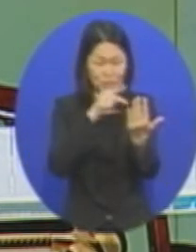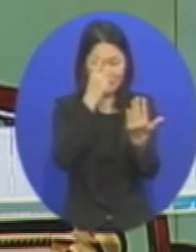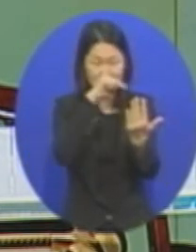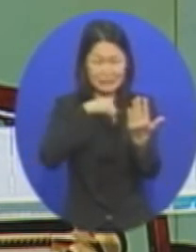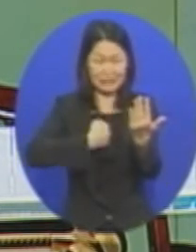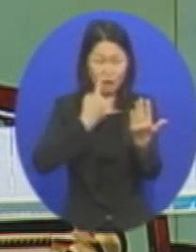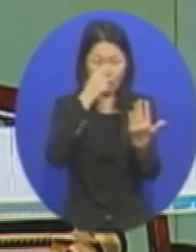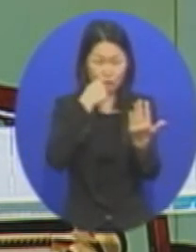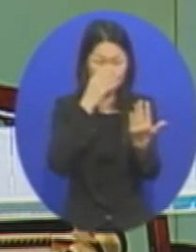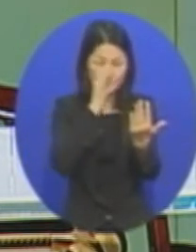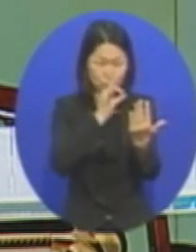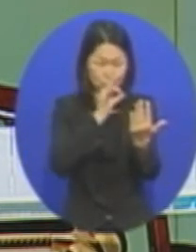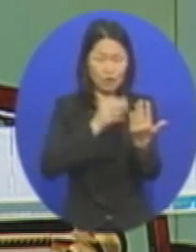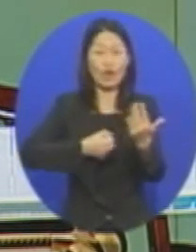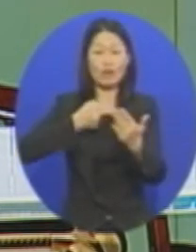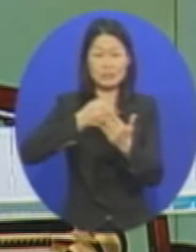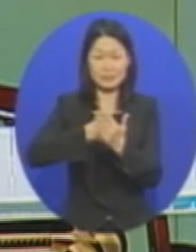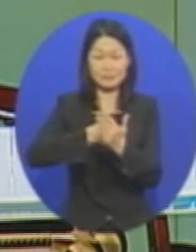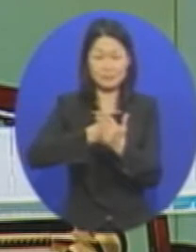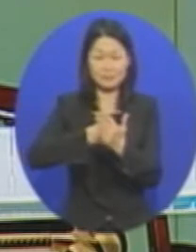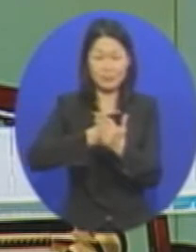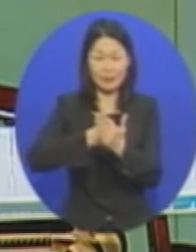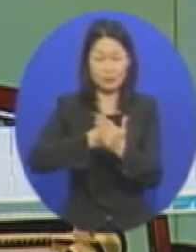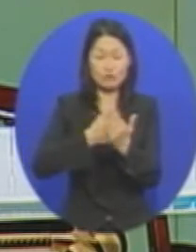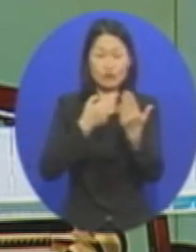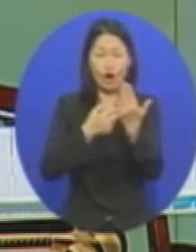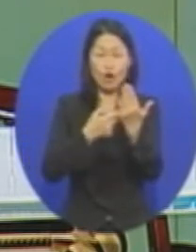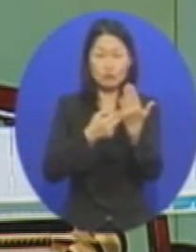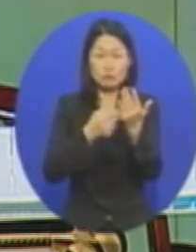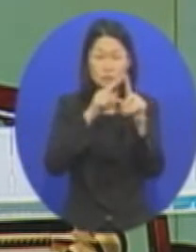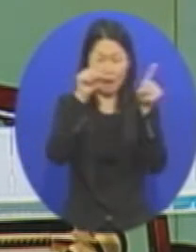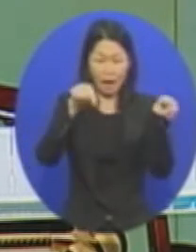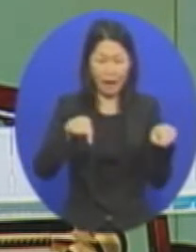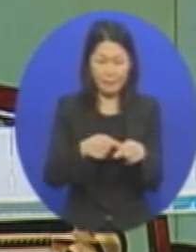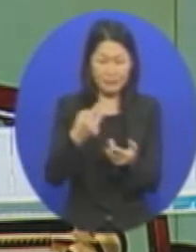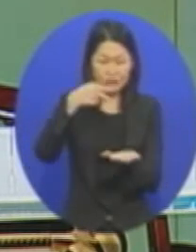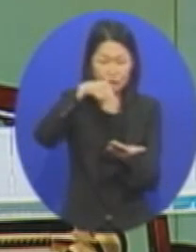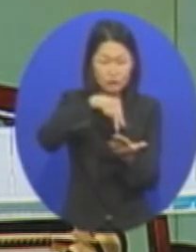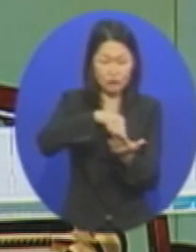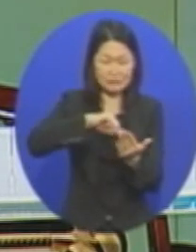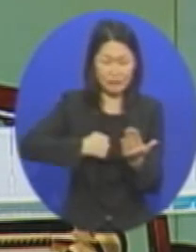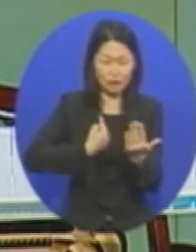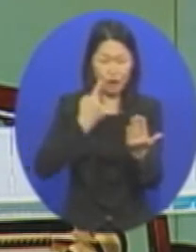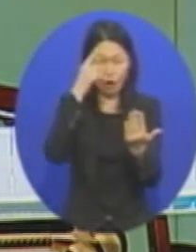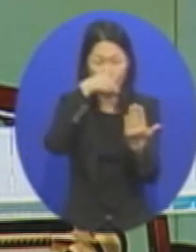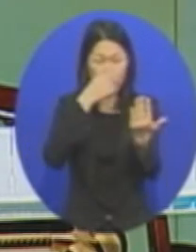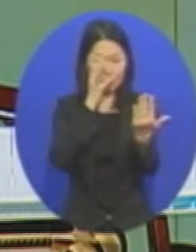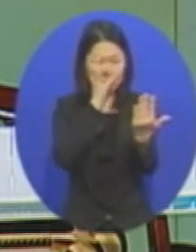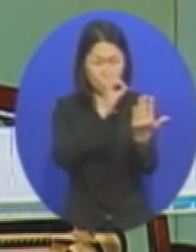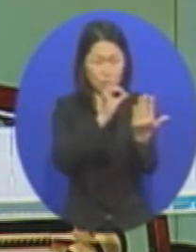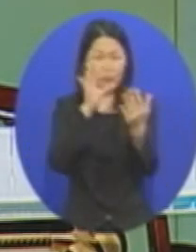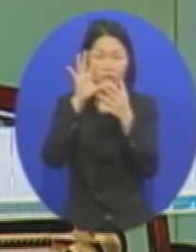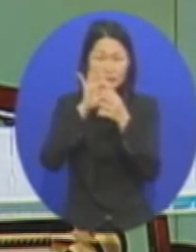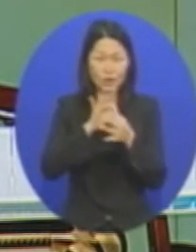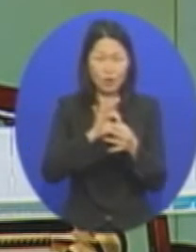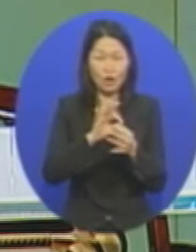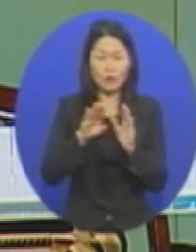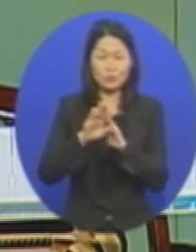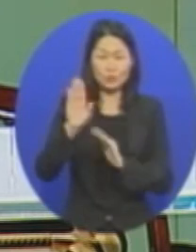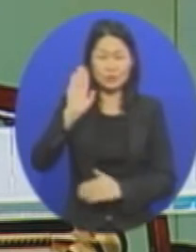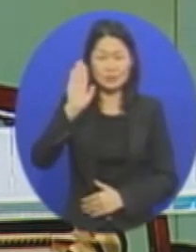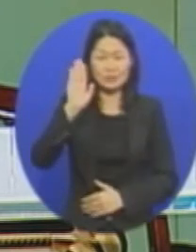갈 단을 합니다 그리고 거울 앞에 서서 자기 얼굴을 보면서 그러면서 손을 들어서